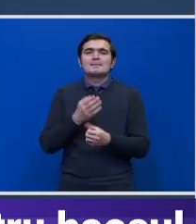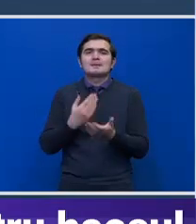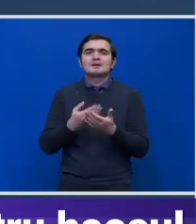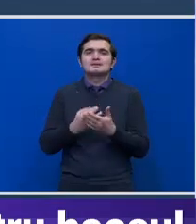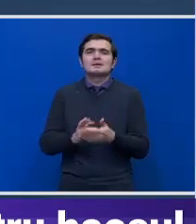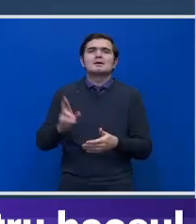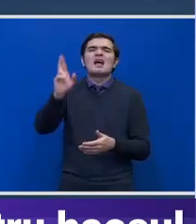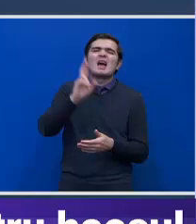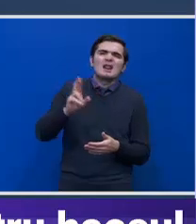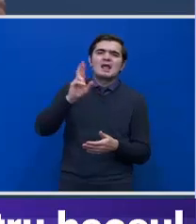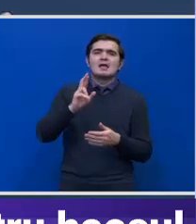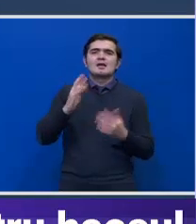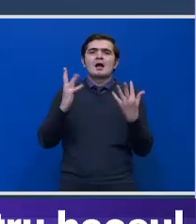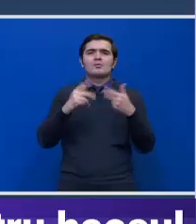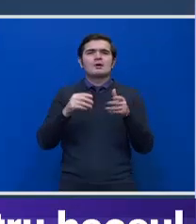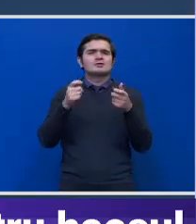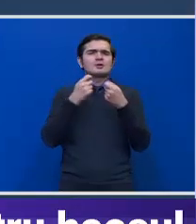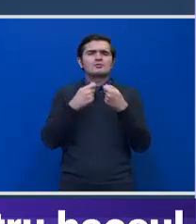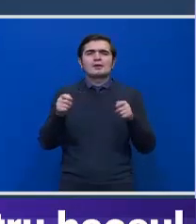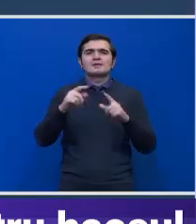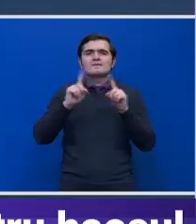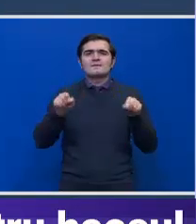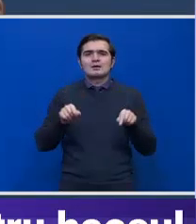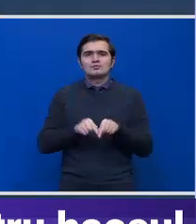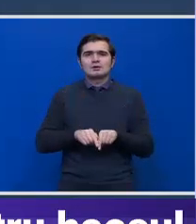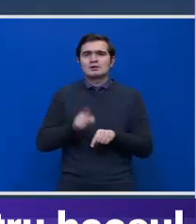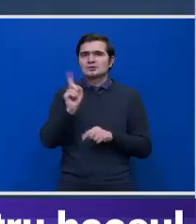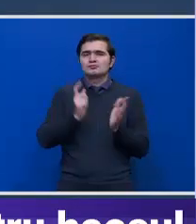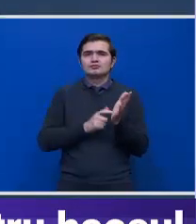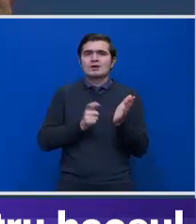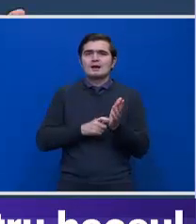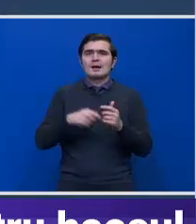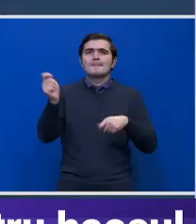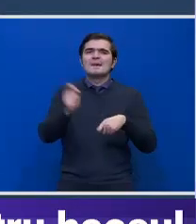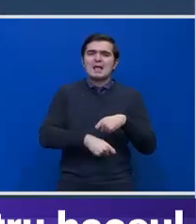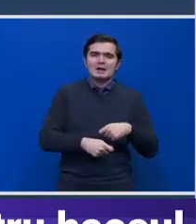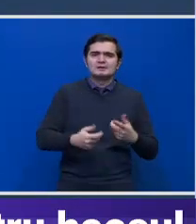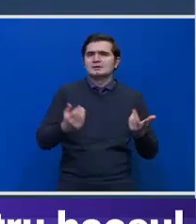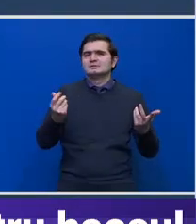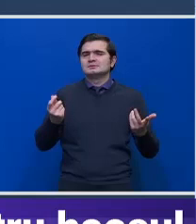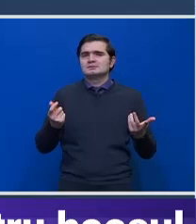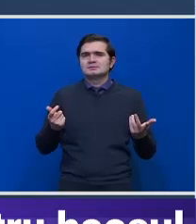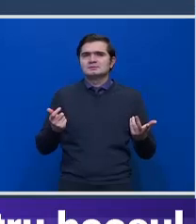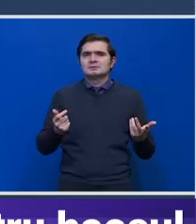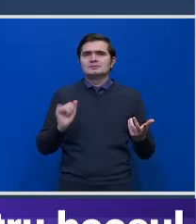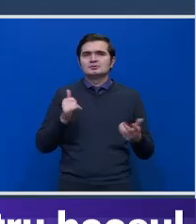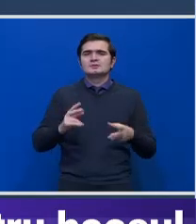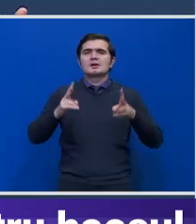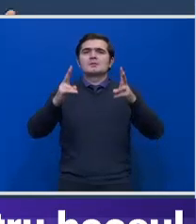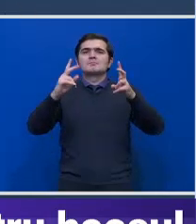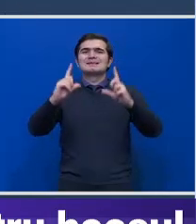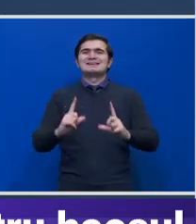adaptat, să refacă absolut toate facturile, să nu plătească penalități. Și să nu perceapă penalități și să